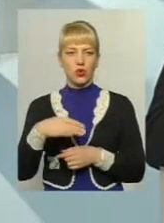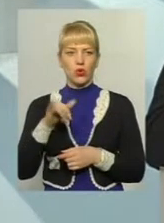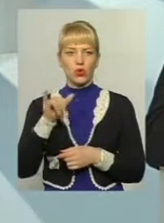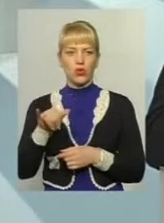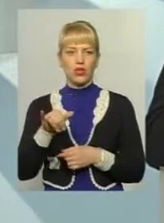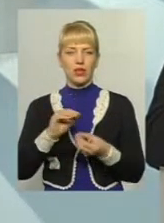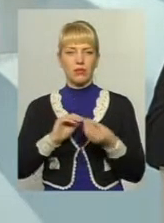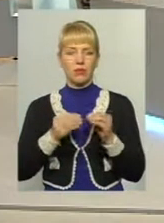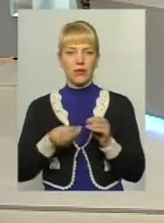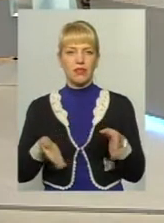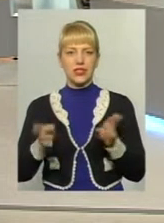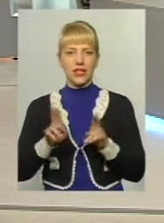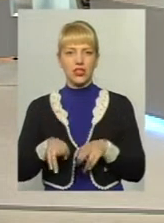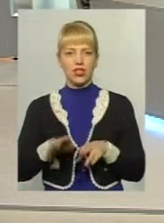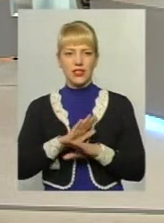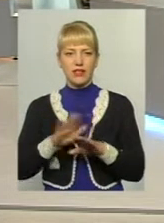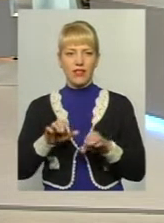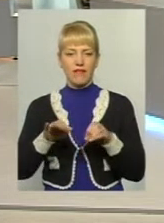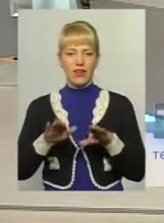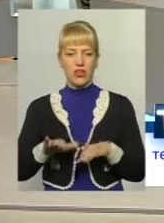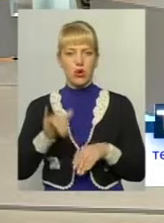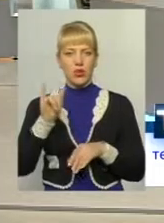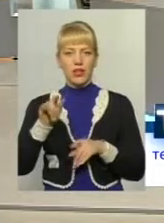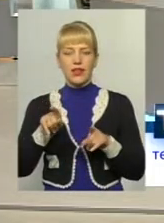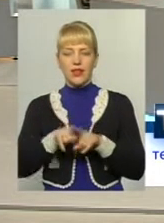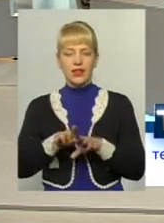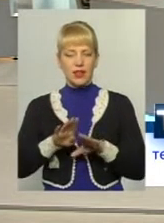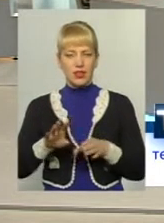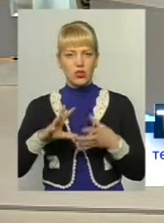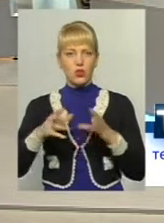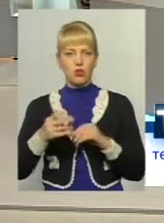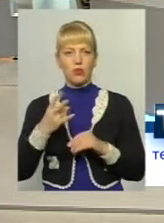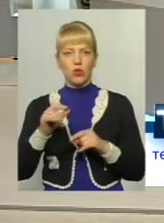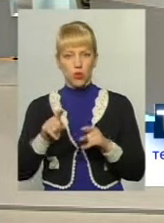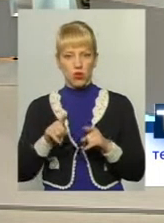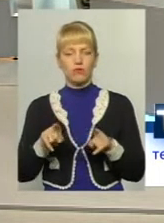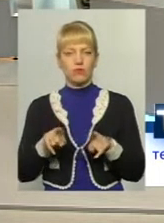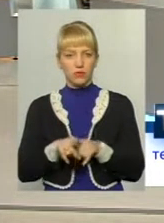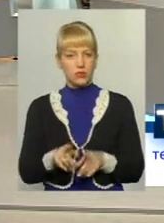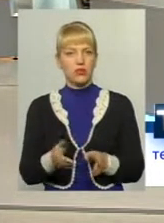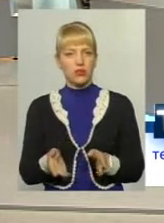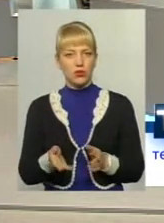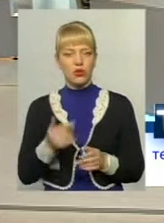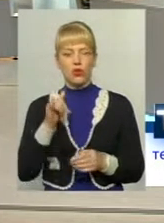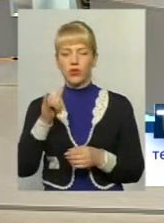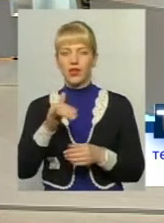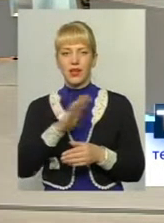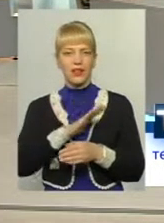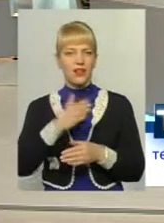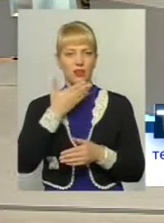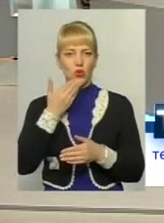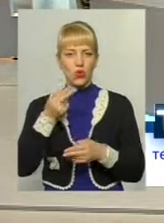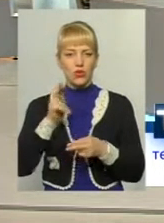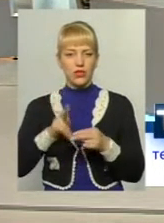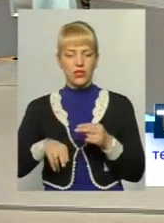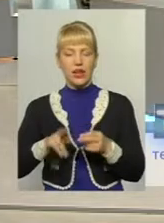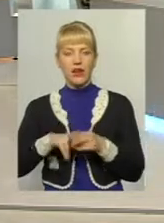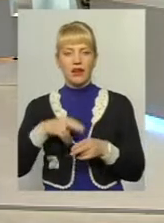Тобто, хто має прямий договір з Нафтогазом, але таких ОСББ в місті Хмельницькому є близько 20, а